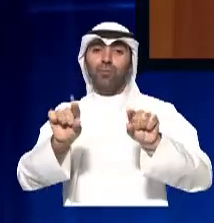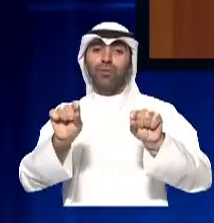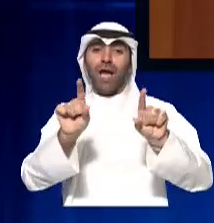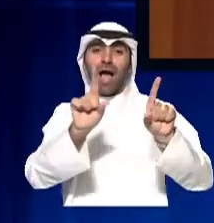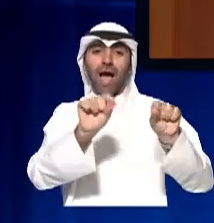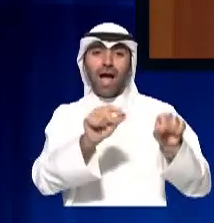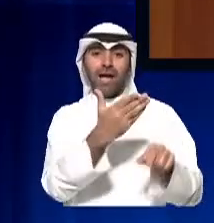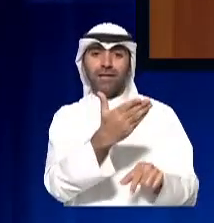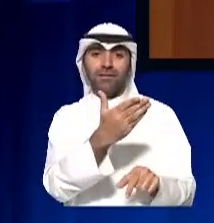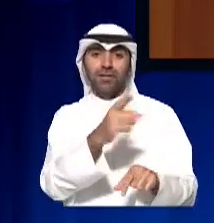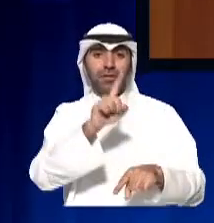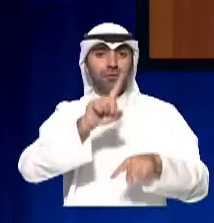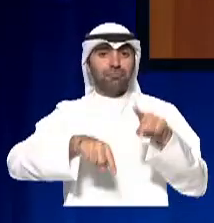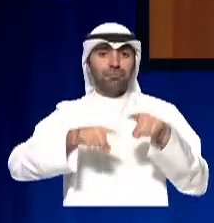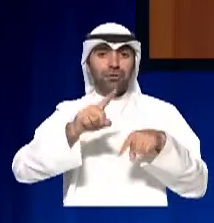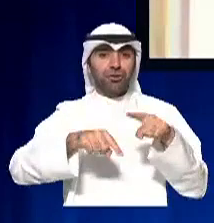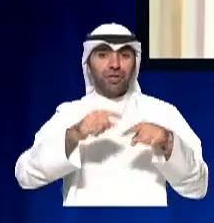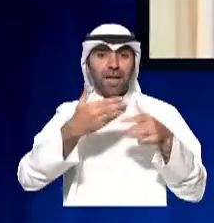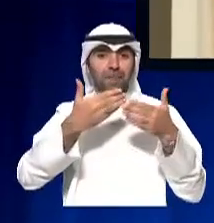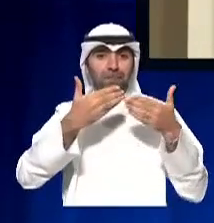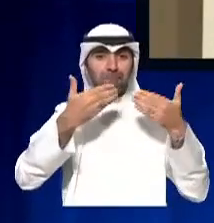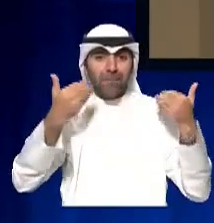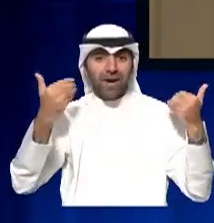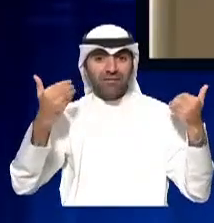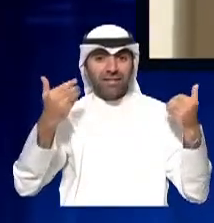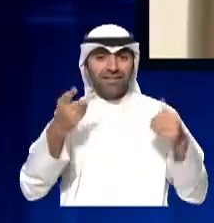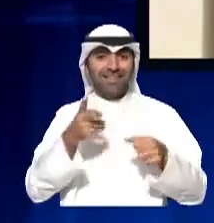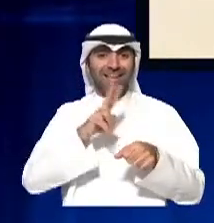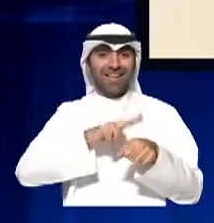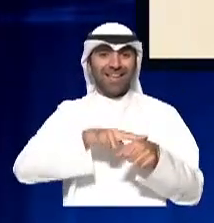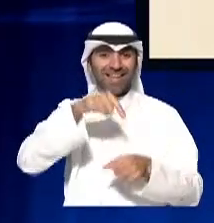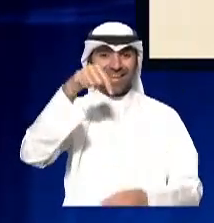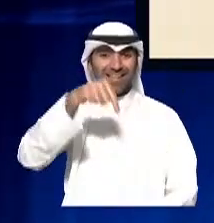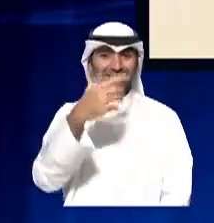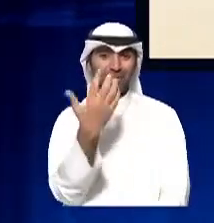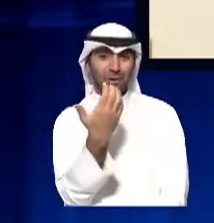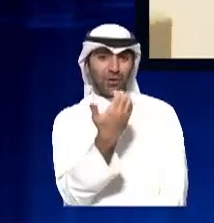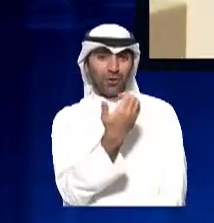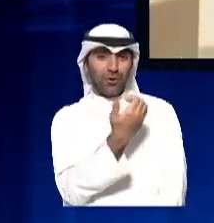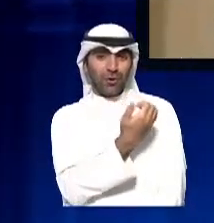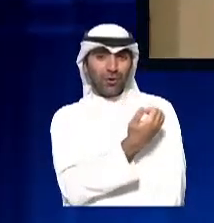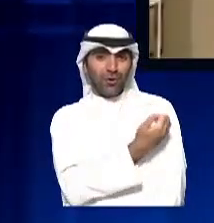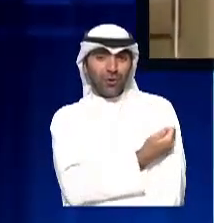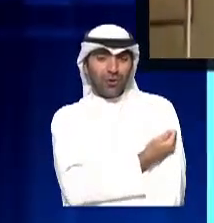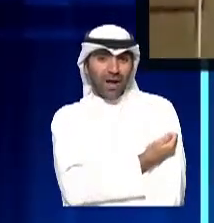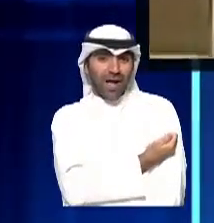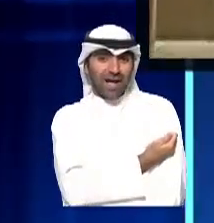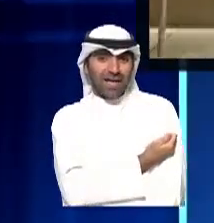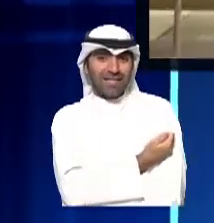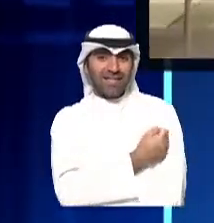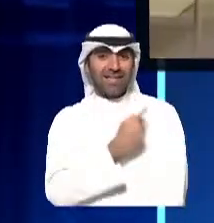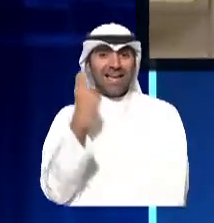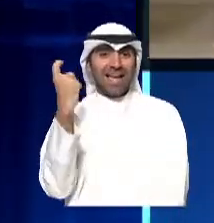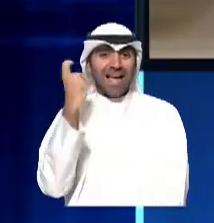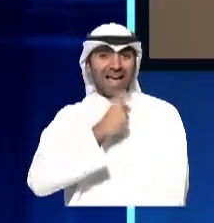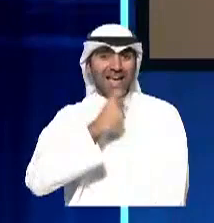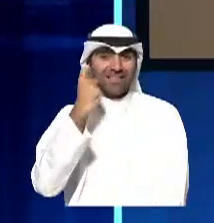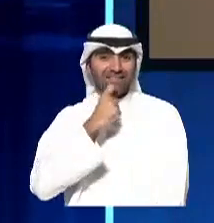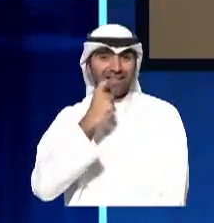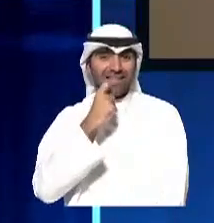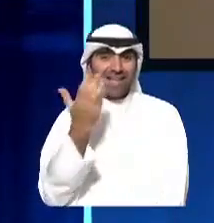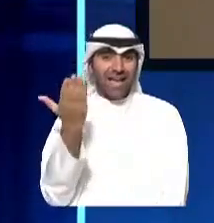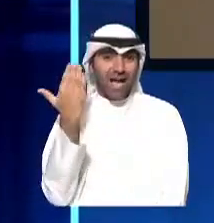ما في اختلاف بين إعطاء الجرعة على 3 أسابيع أو 6 أسابيع، ونفس الموضوع بالنسبة لأكسفورد،